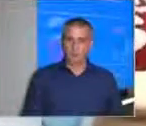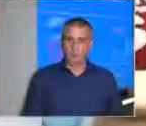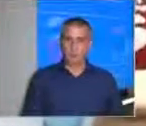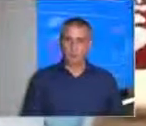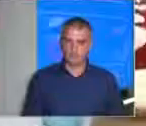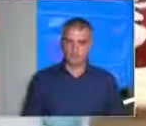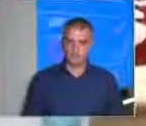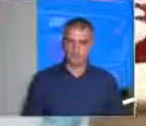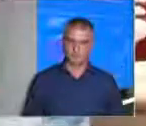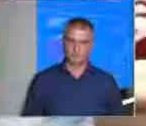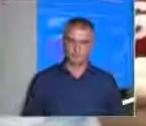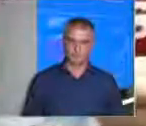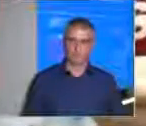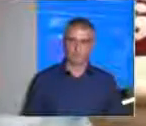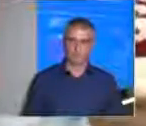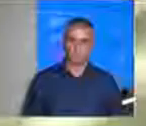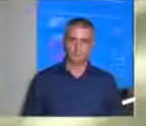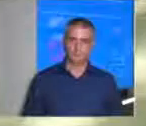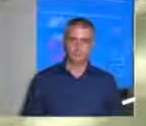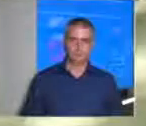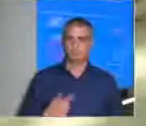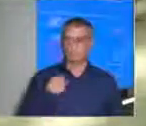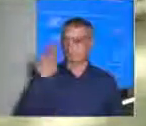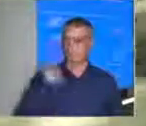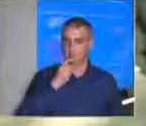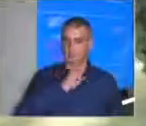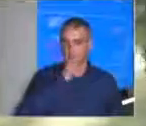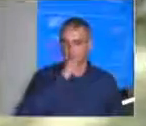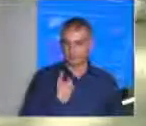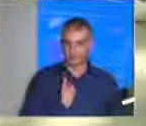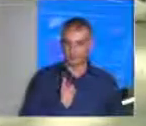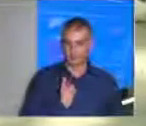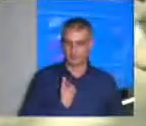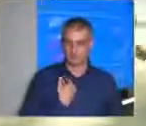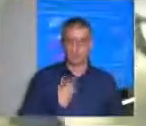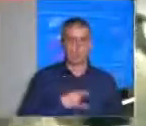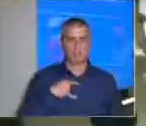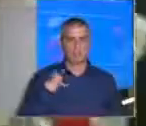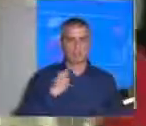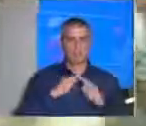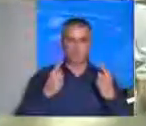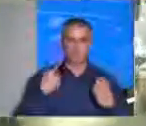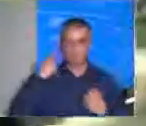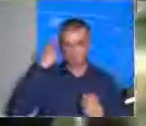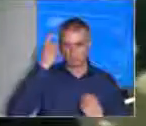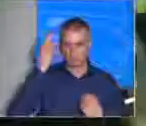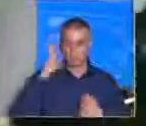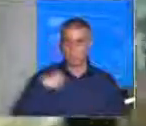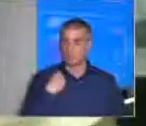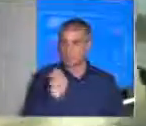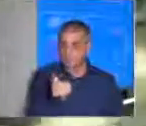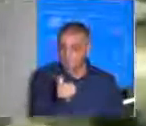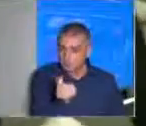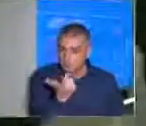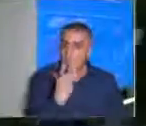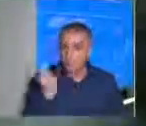te odszkodowania, które są po prostu bezprawne. Ja już jestem dosyć starym facetem. Doświadczyłem różnych rzeczy i